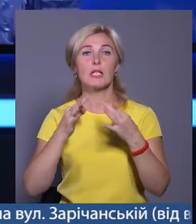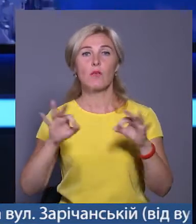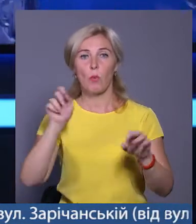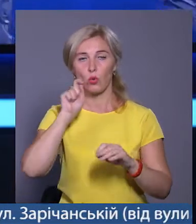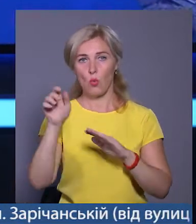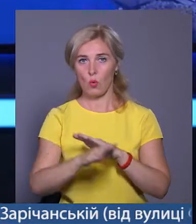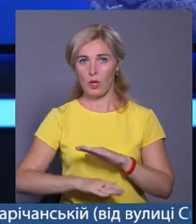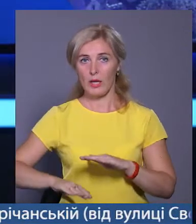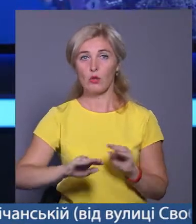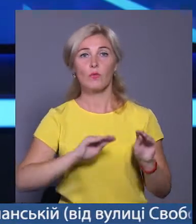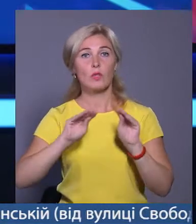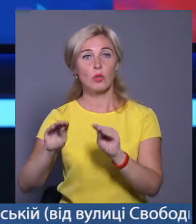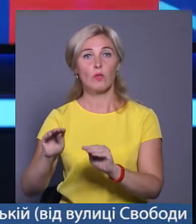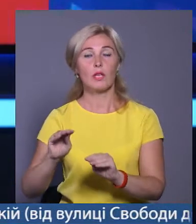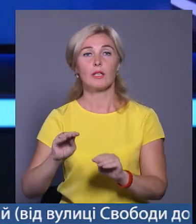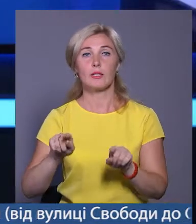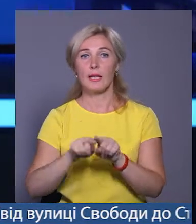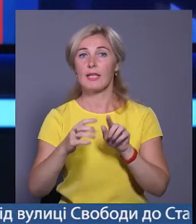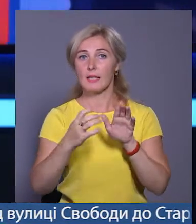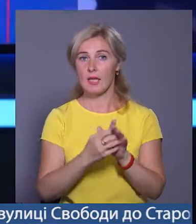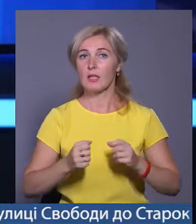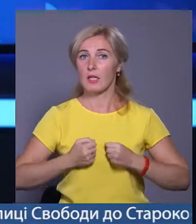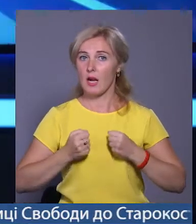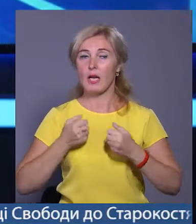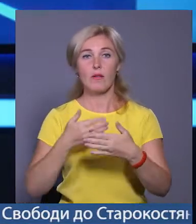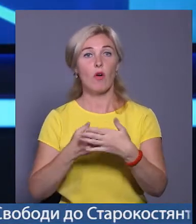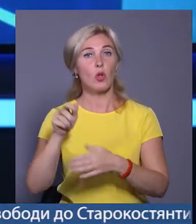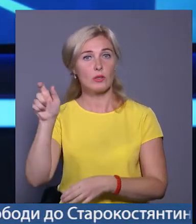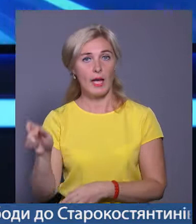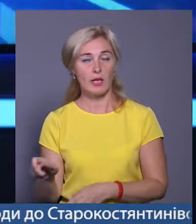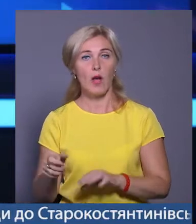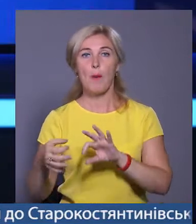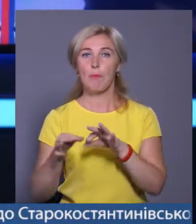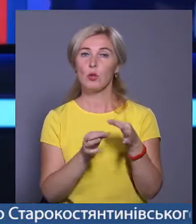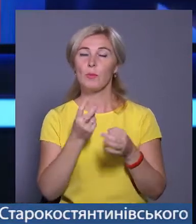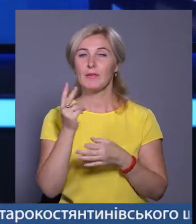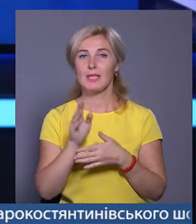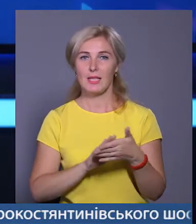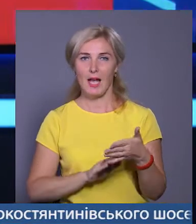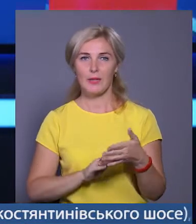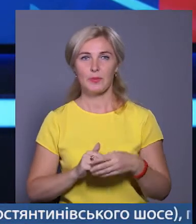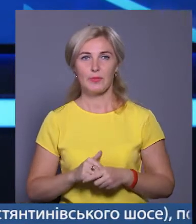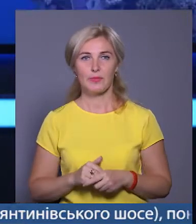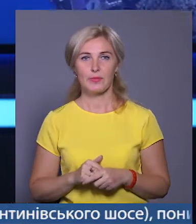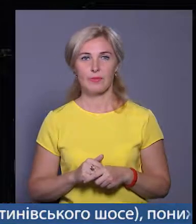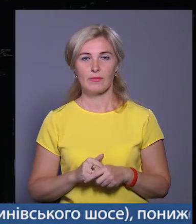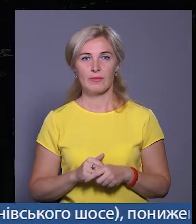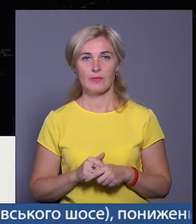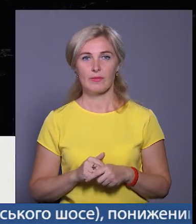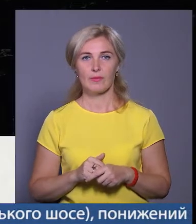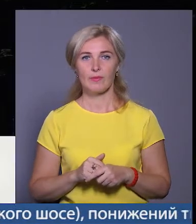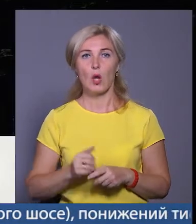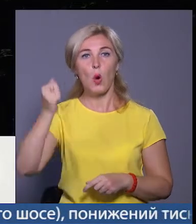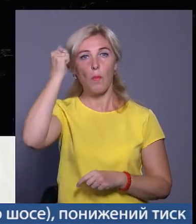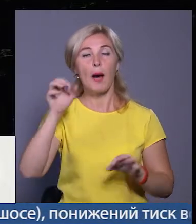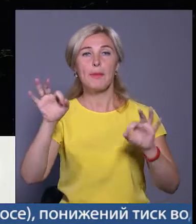України. Встановили пам'ятний знак зусиллями меценатів та волонтерів. Подробиці Ірини Муляр. У